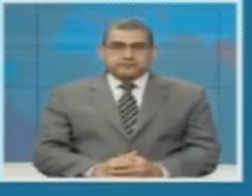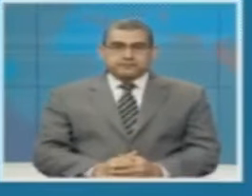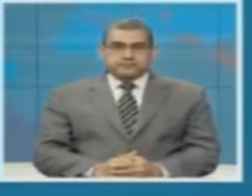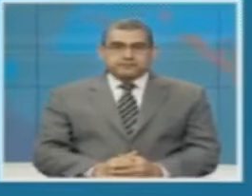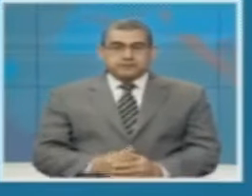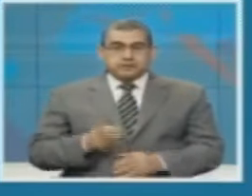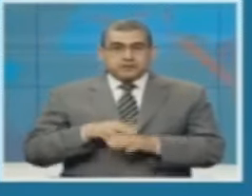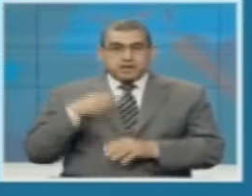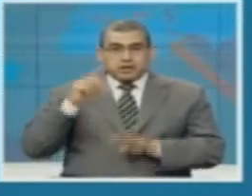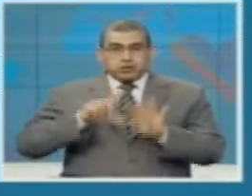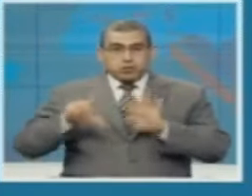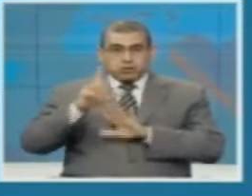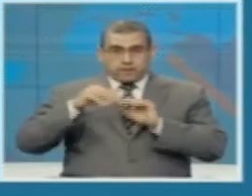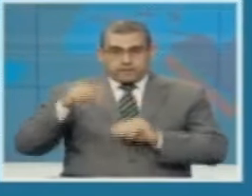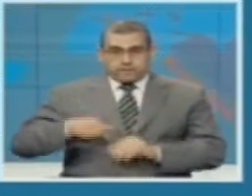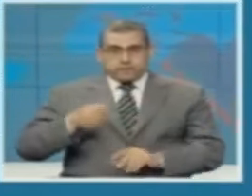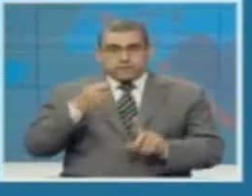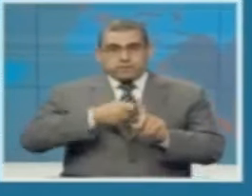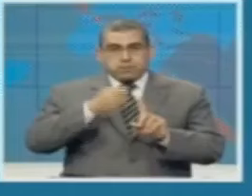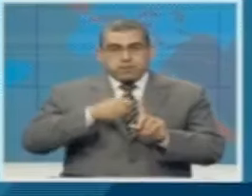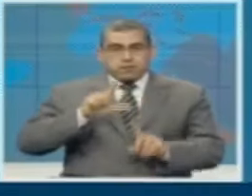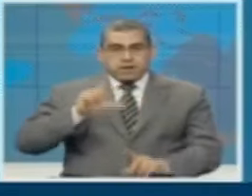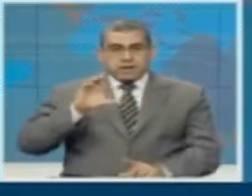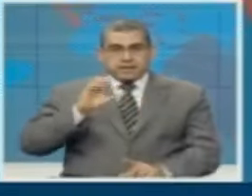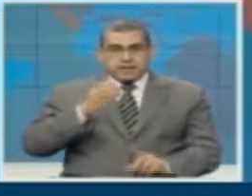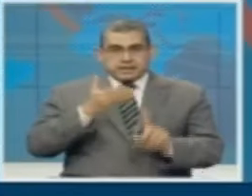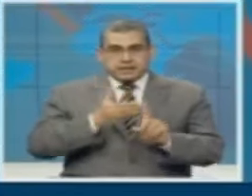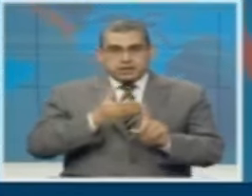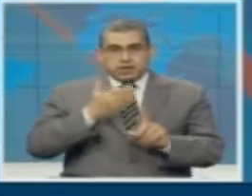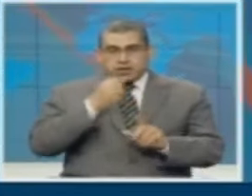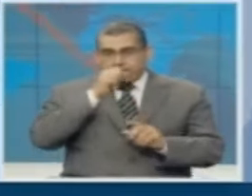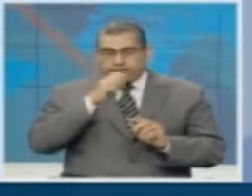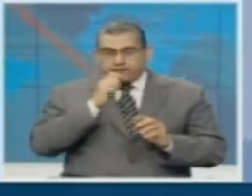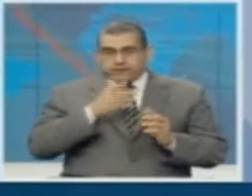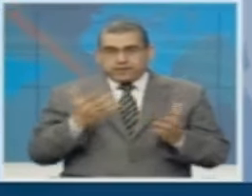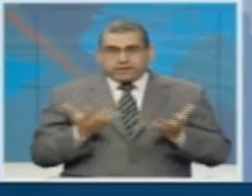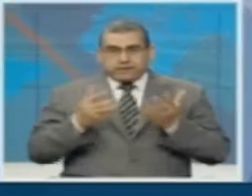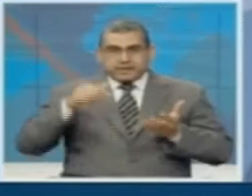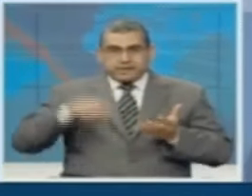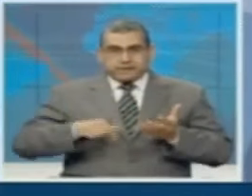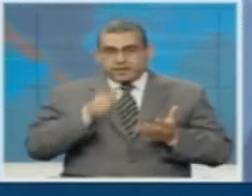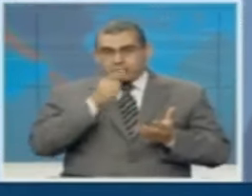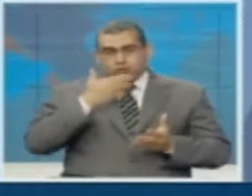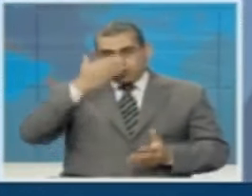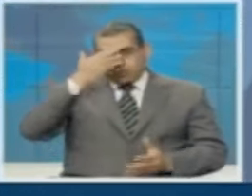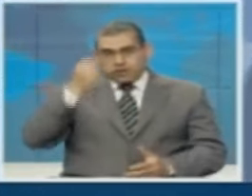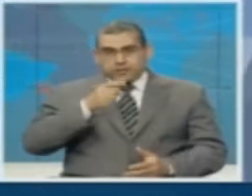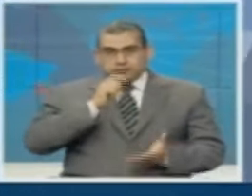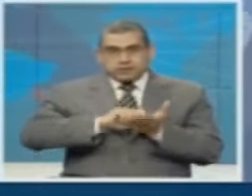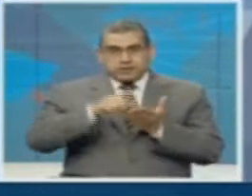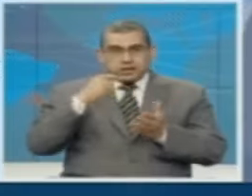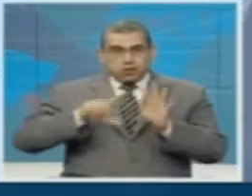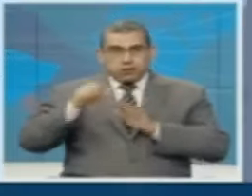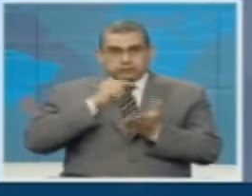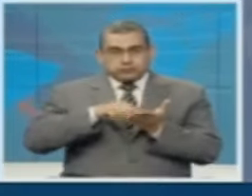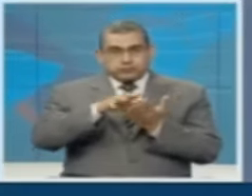كما هنأ رئيس الوزراء الدكتور مصطفى مدبولي الرئيس عبد الفتاح السيسي بمناسبة عيد الفطر المبارك، وعبر رئيس الوزراء